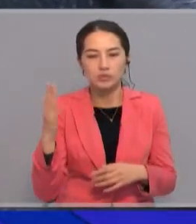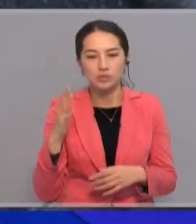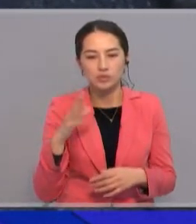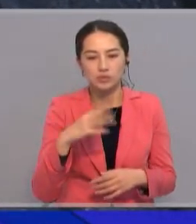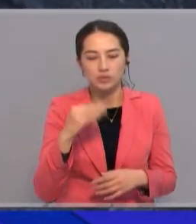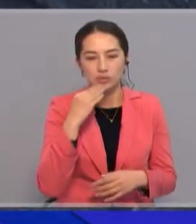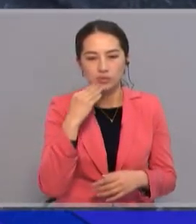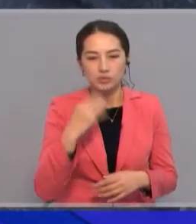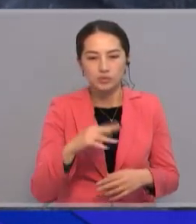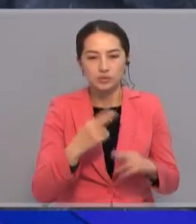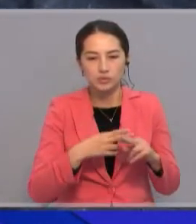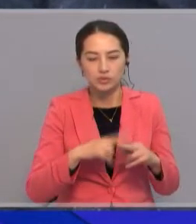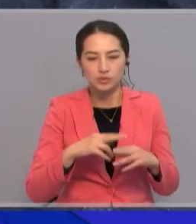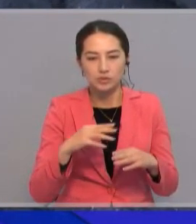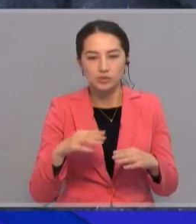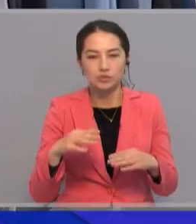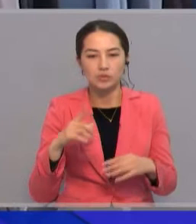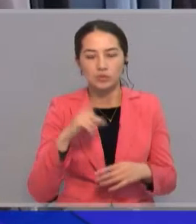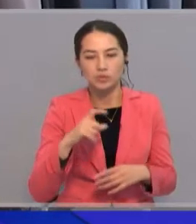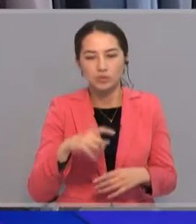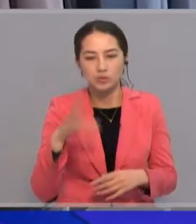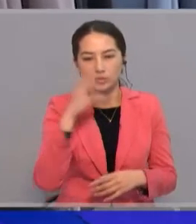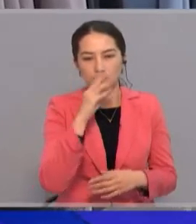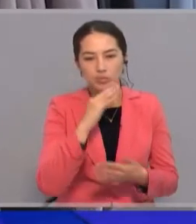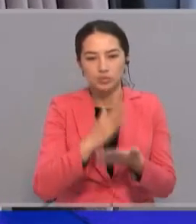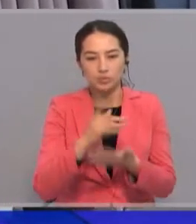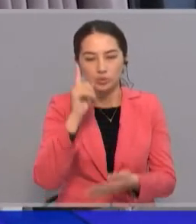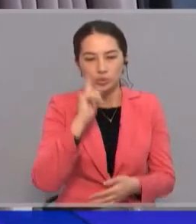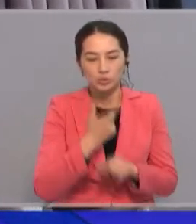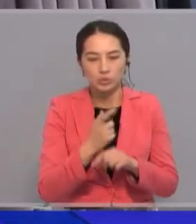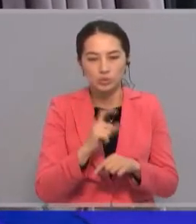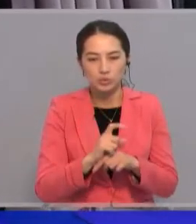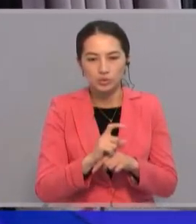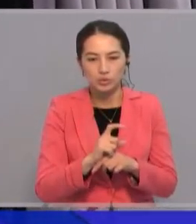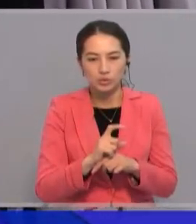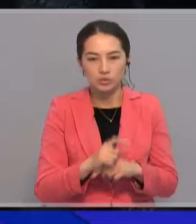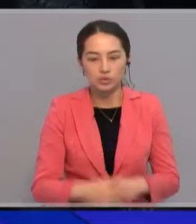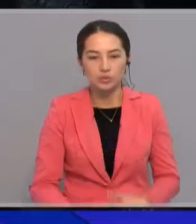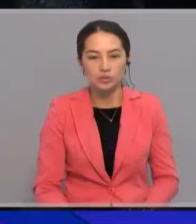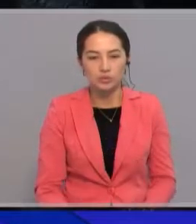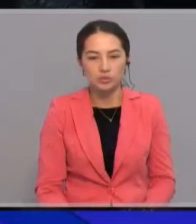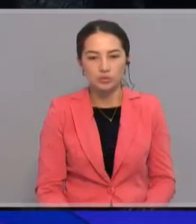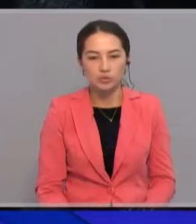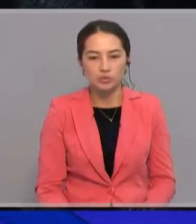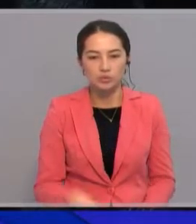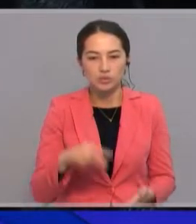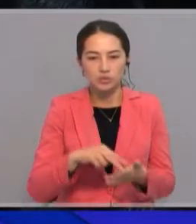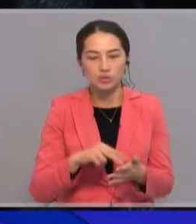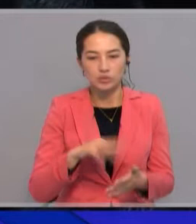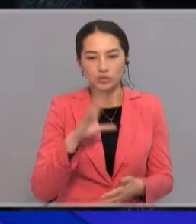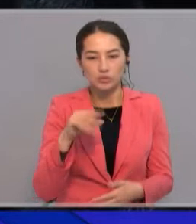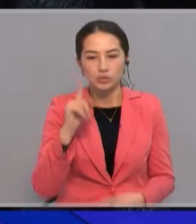сапаға жауаптылар, жергілікті тұрғындарға мол мүмкіндіктер мен жеңілдіктер қарастырып отыр. Цены у нас